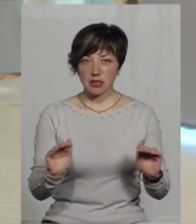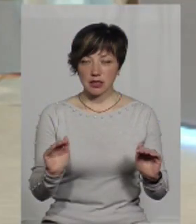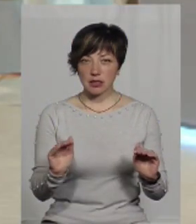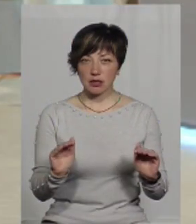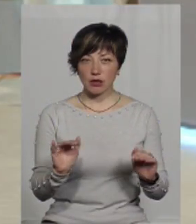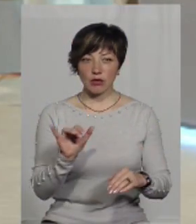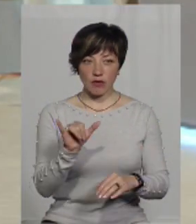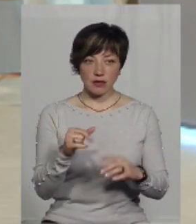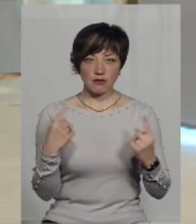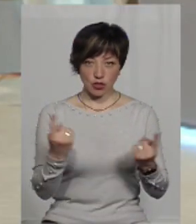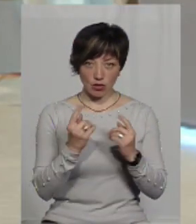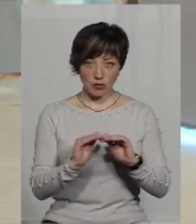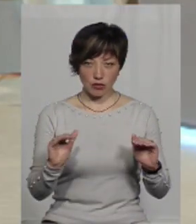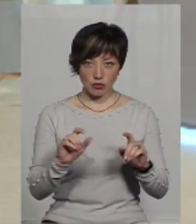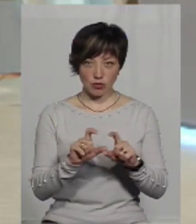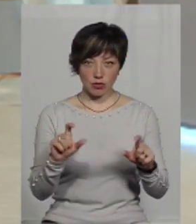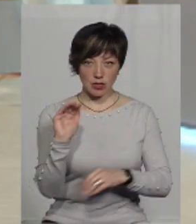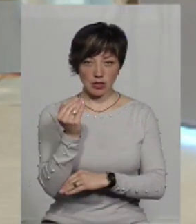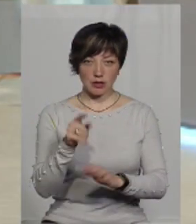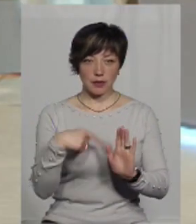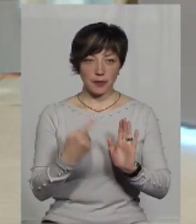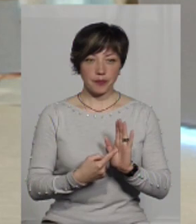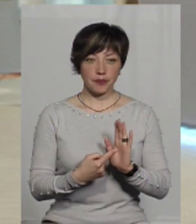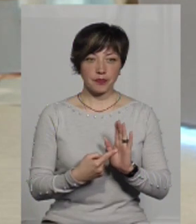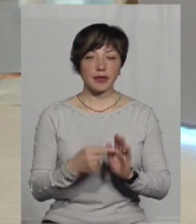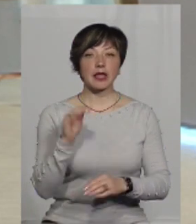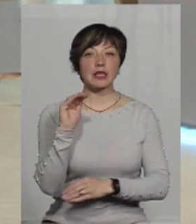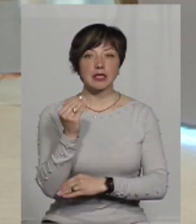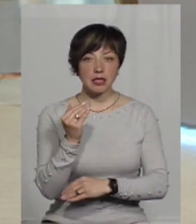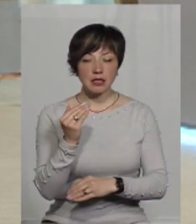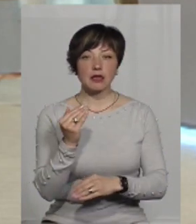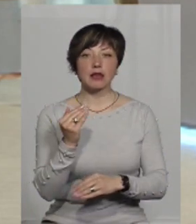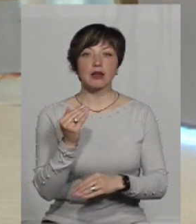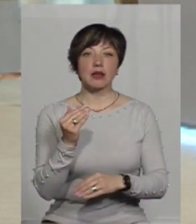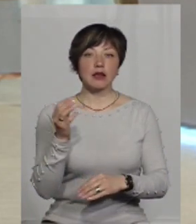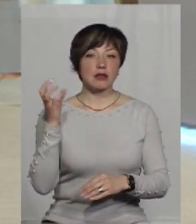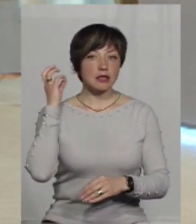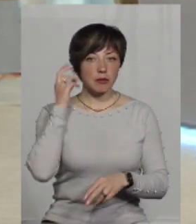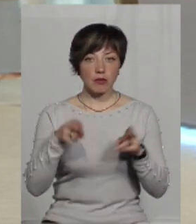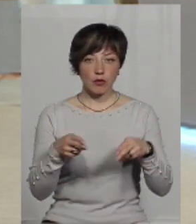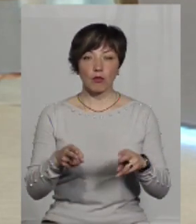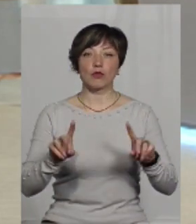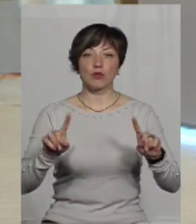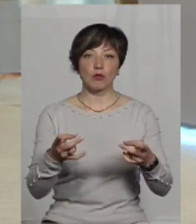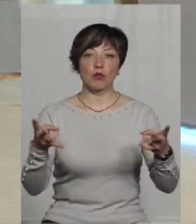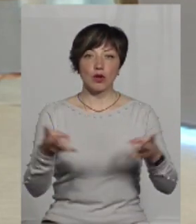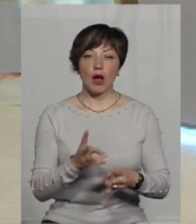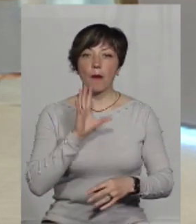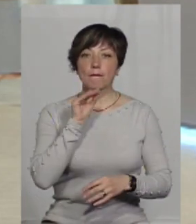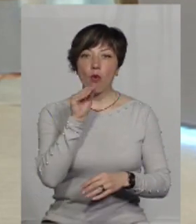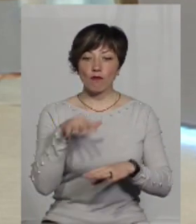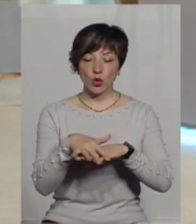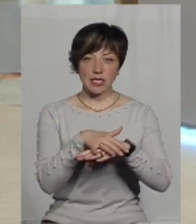йдуть у вас в звичайному садочку ж дитина, так, пані Олена? Дитина з кохлеарним імплантом конче потребує